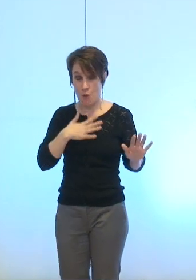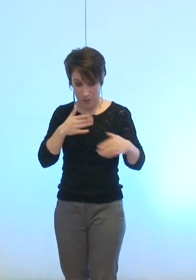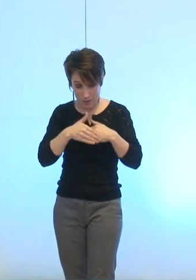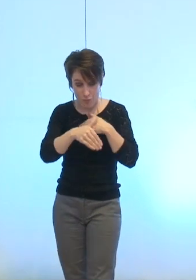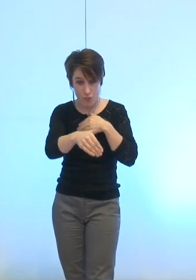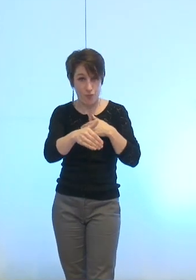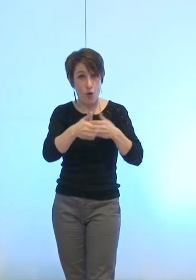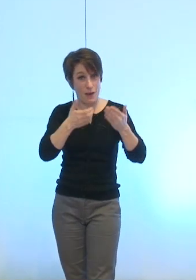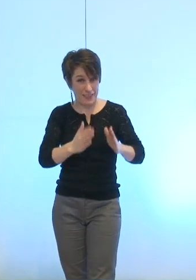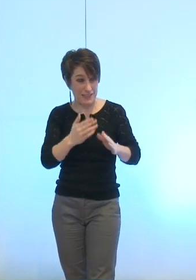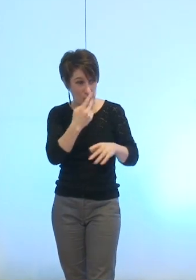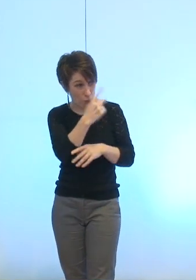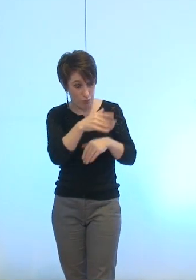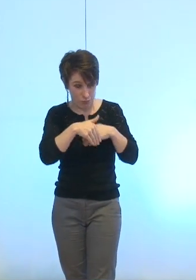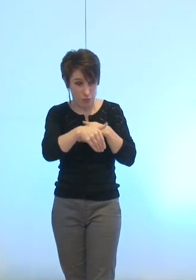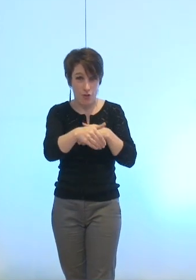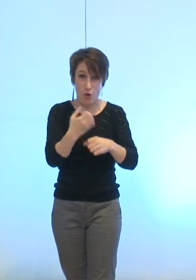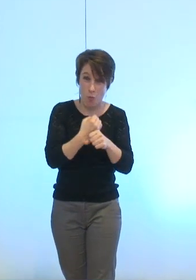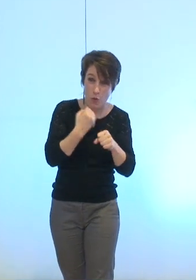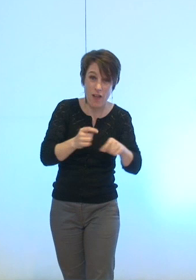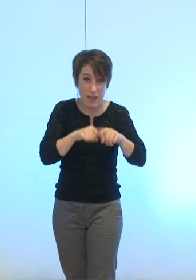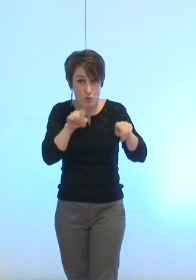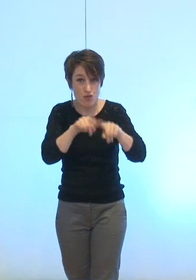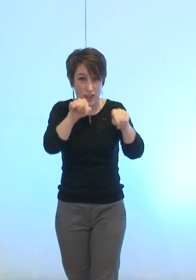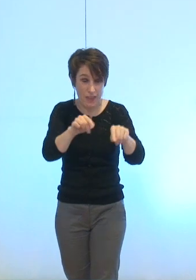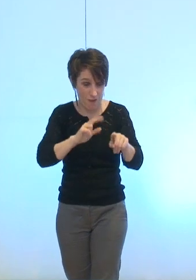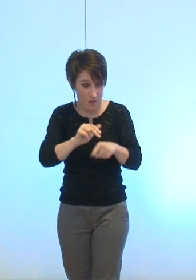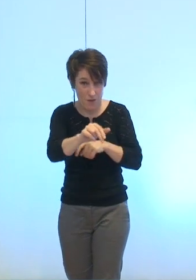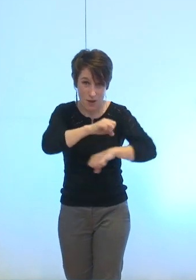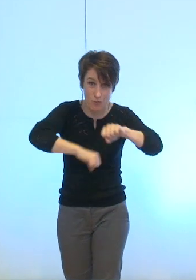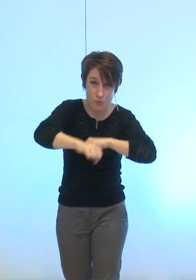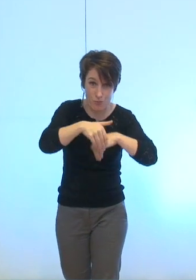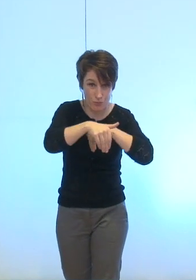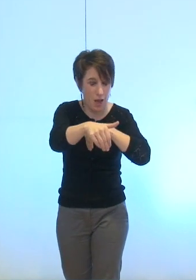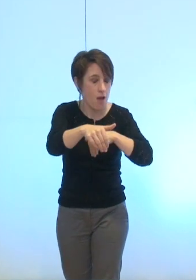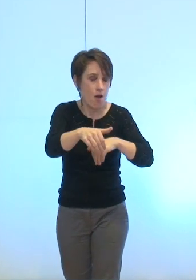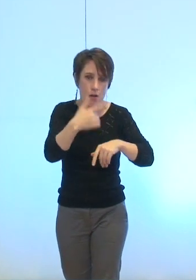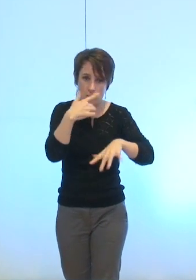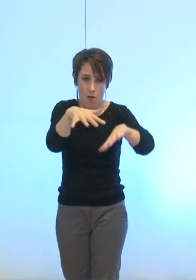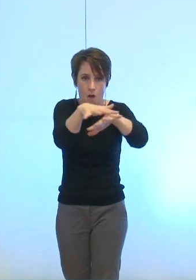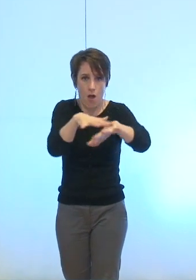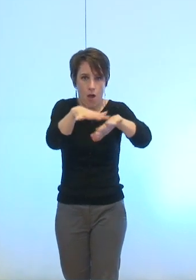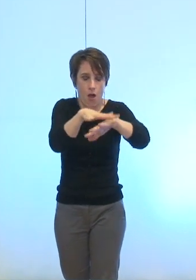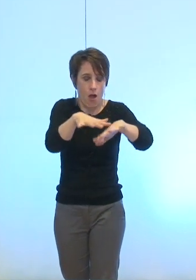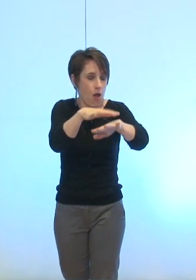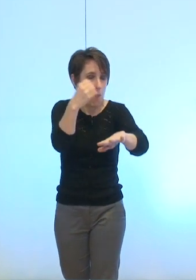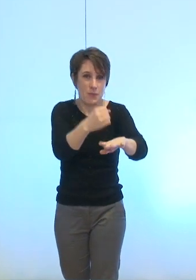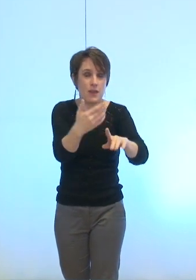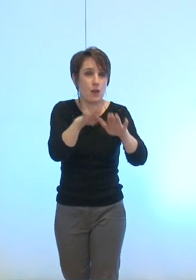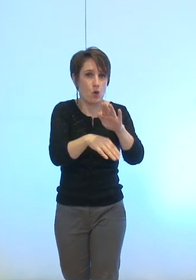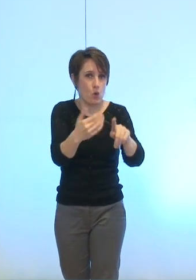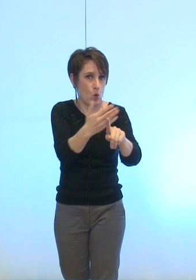faire le travail budgétaire que vous allez devoir faire est encore plus incertain que celui que nous avons fait que vous n'avez jamais voulu